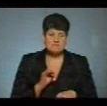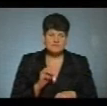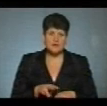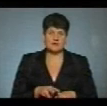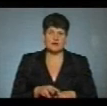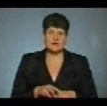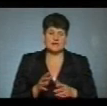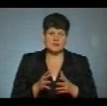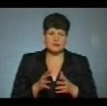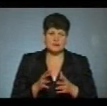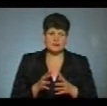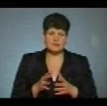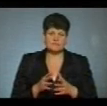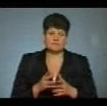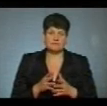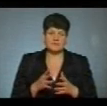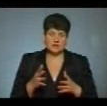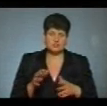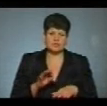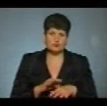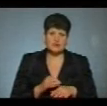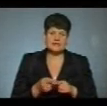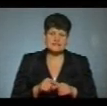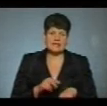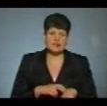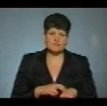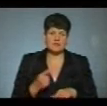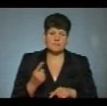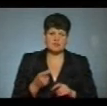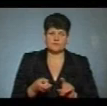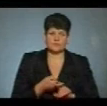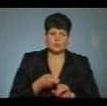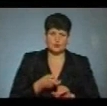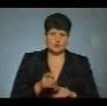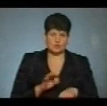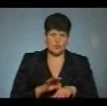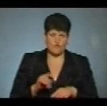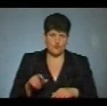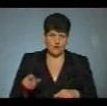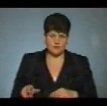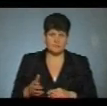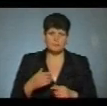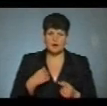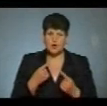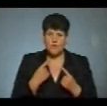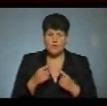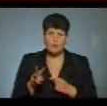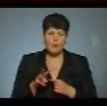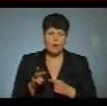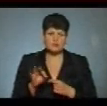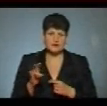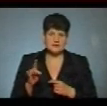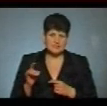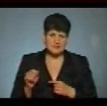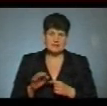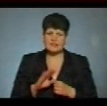вразлива верства населення – це лікарі, тому що вони перші контактують з хворими. Тобто, якщо навіть ми говоримо про Монастирський, так,